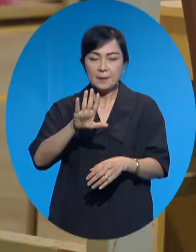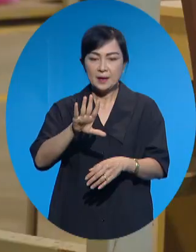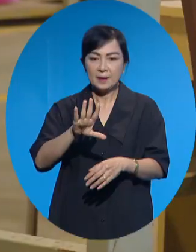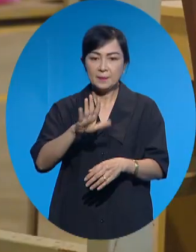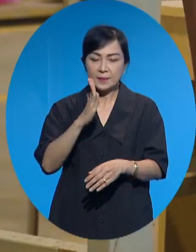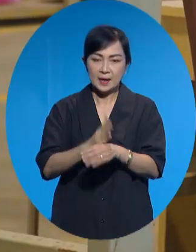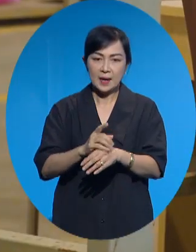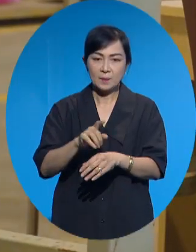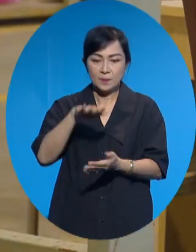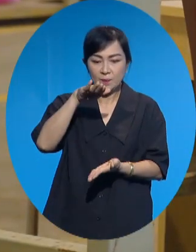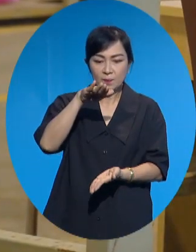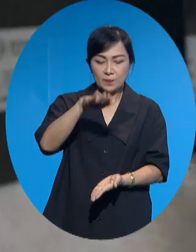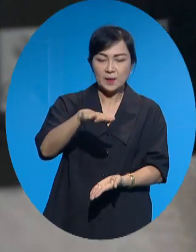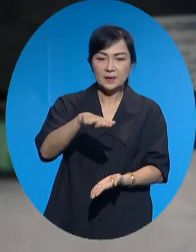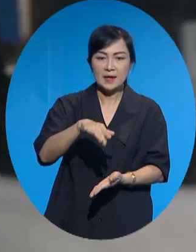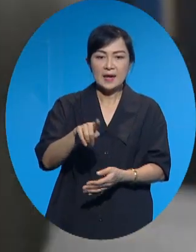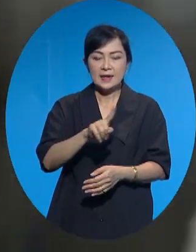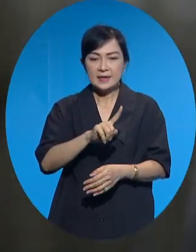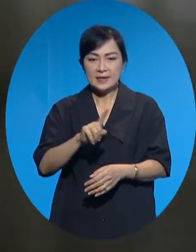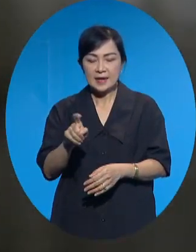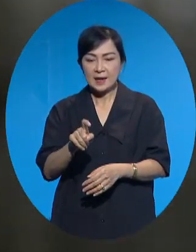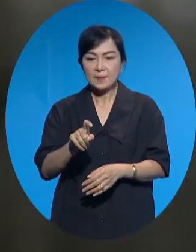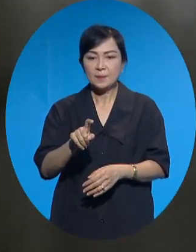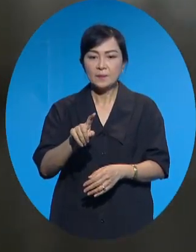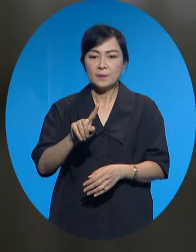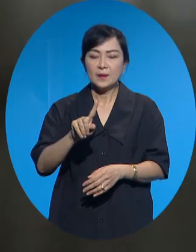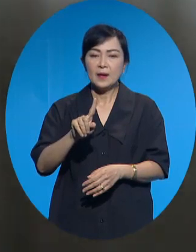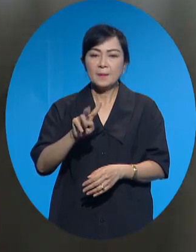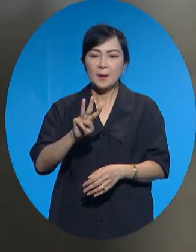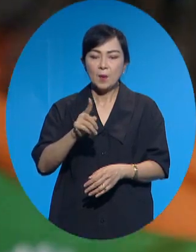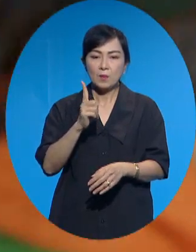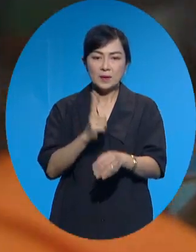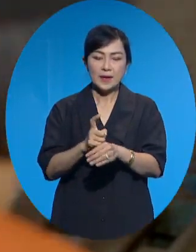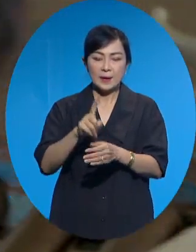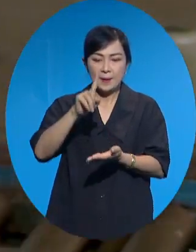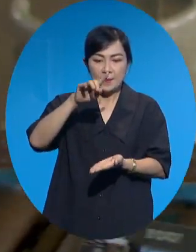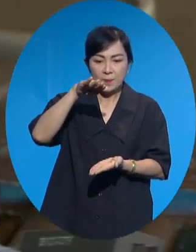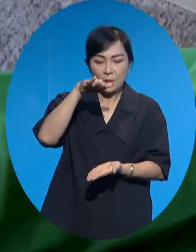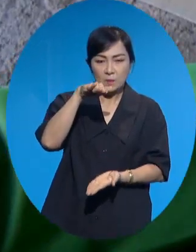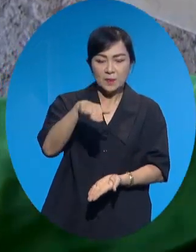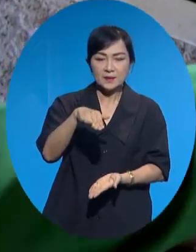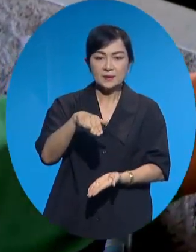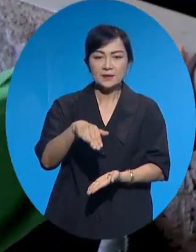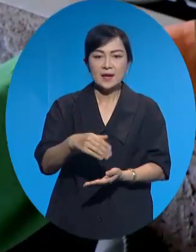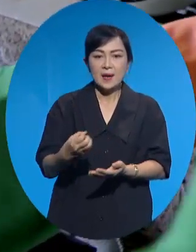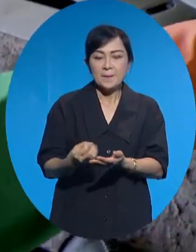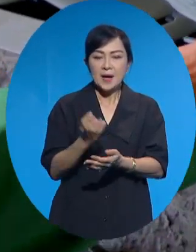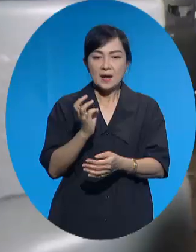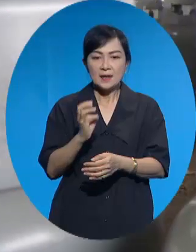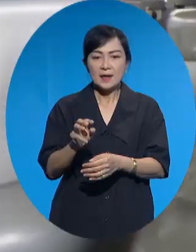Kg và giảm 131.000 đồng một bình 45 kg như vậy giá bán lẻ GAS của công ty này